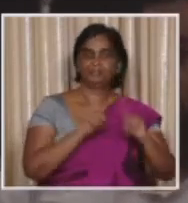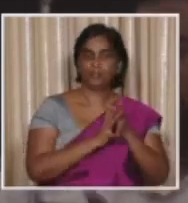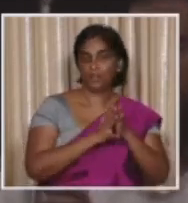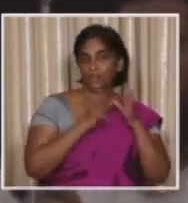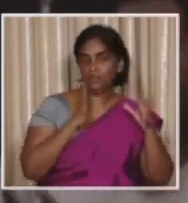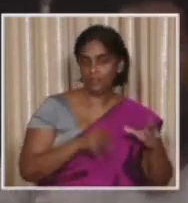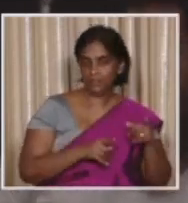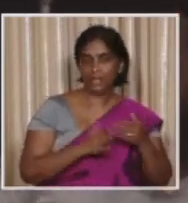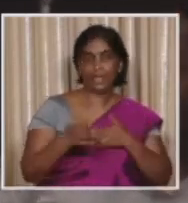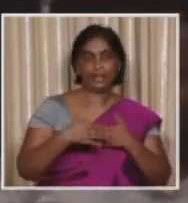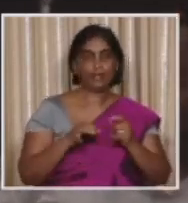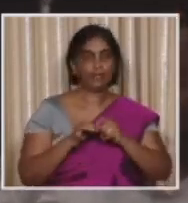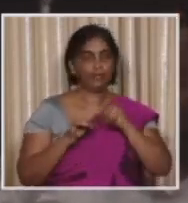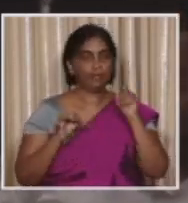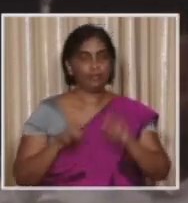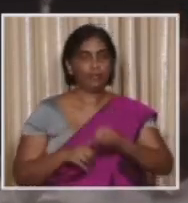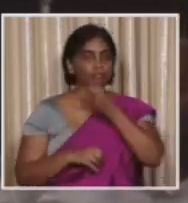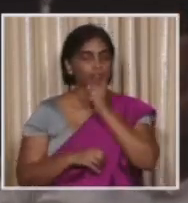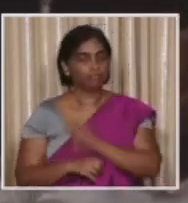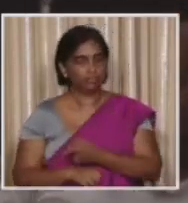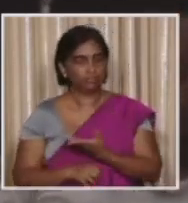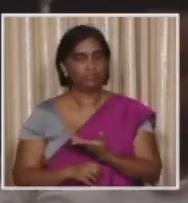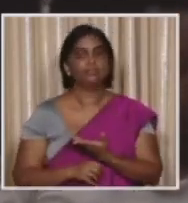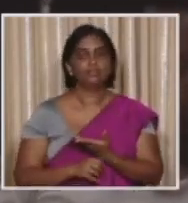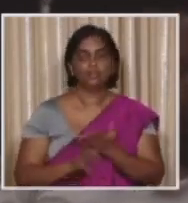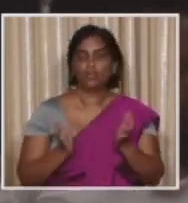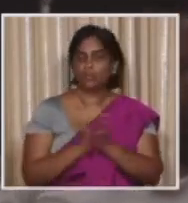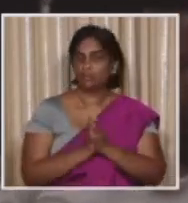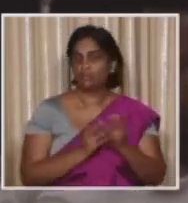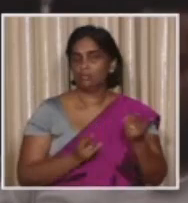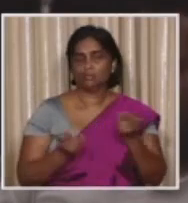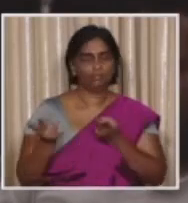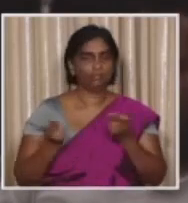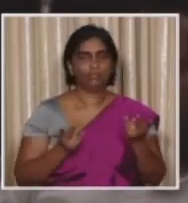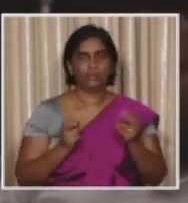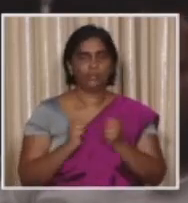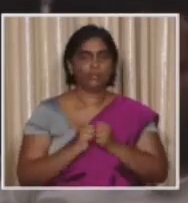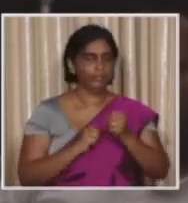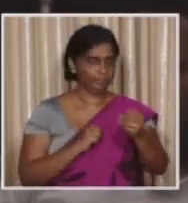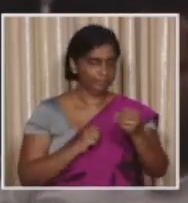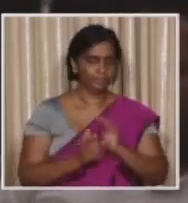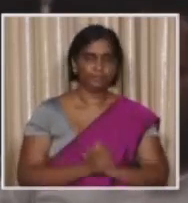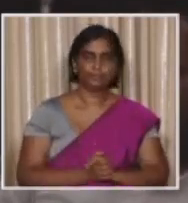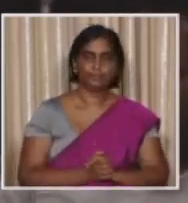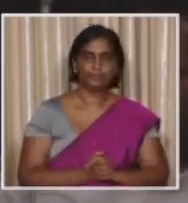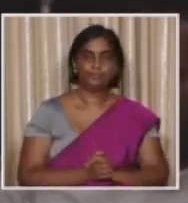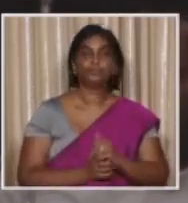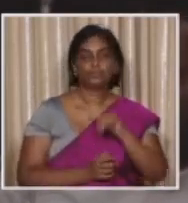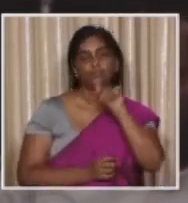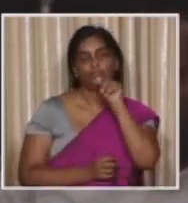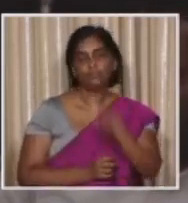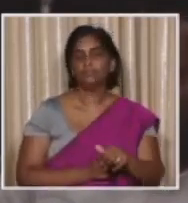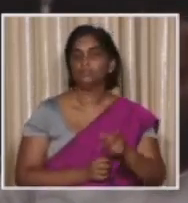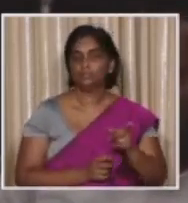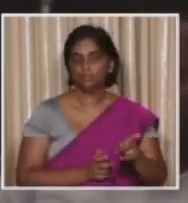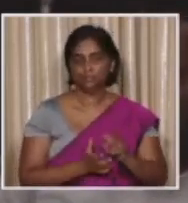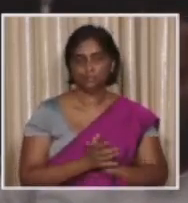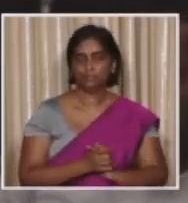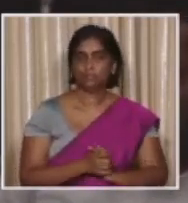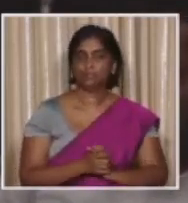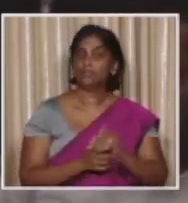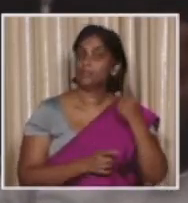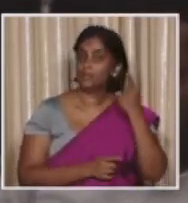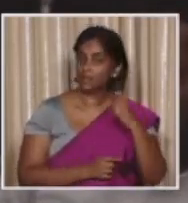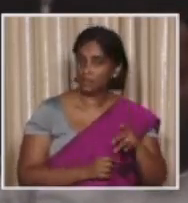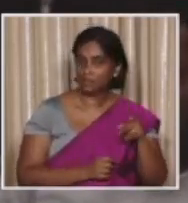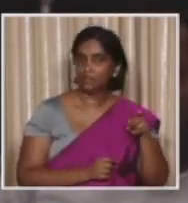බහුතරය කැබිනට් මණ්ඩලයේ එකඟතාවය මේ කියන කාරණත් එක්ක කටයුතු කරන්න. ඒක තමයි යථාර්ථය. ඒ